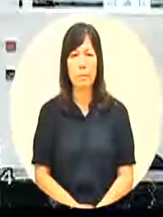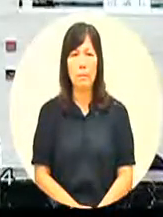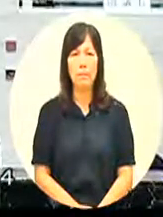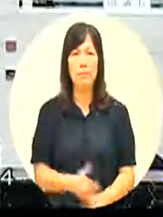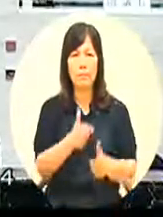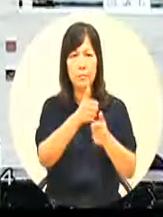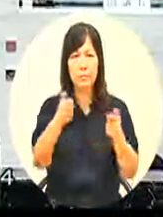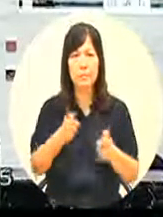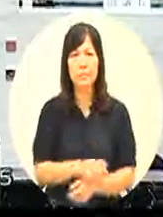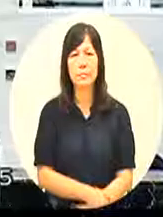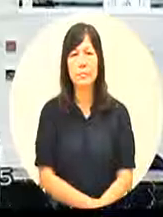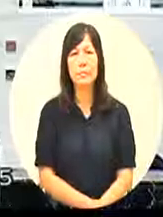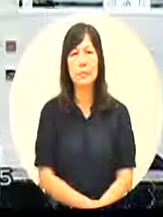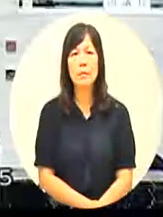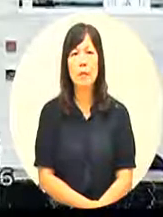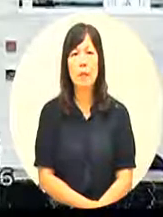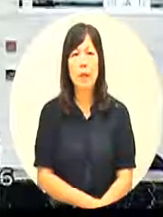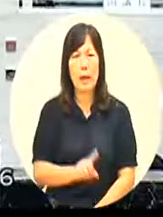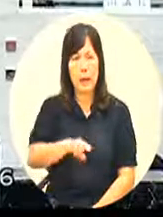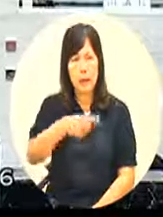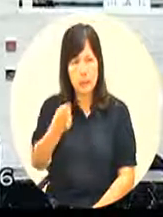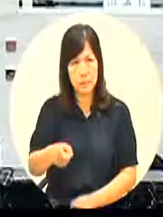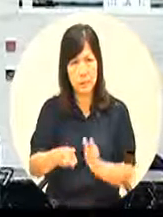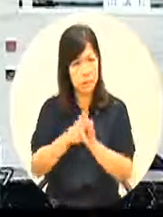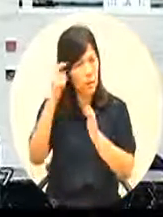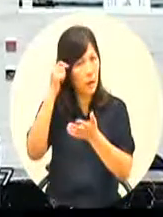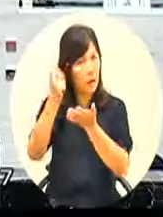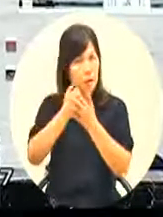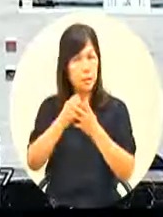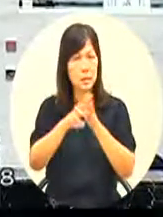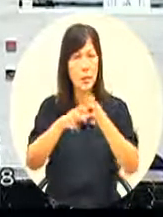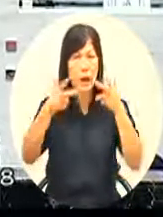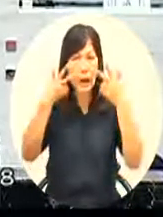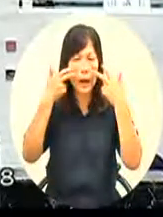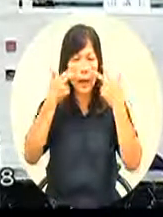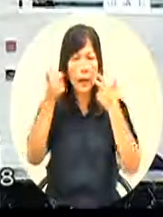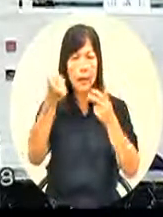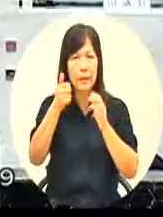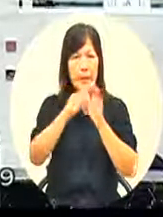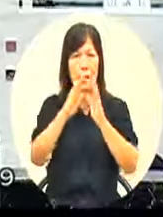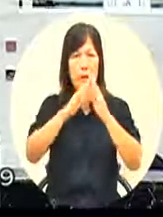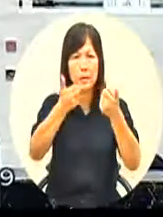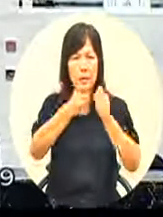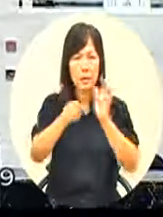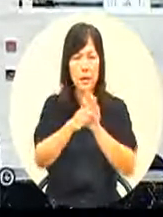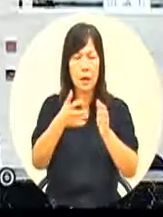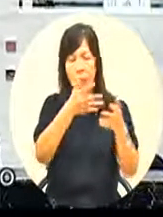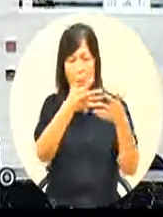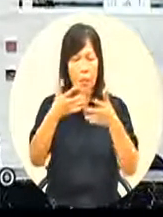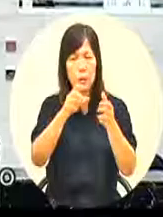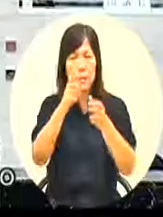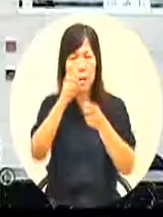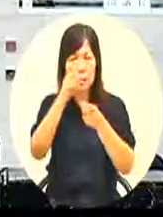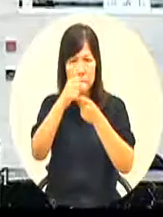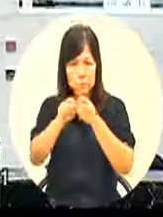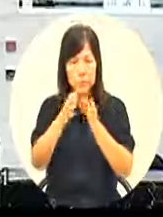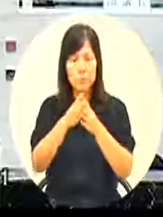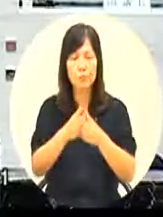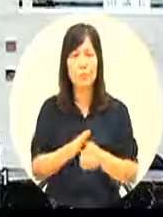谢。接着我们请邓英爱议员质询，时间15分钟。邓议员，